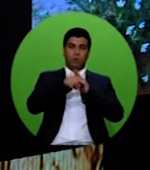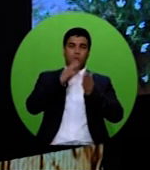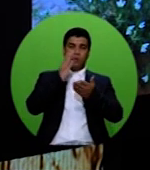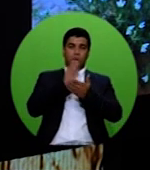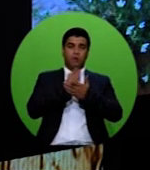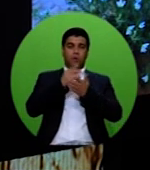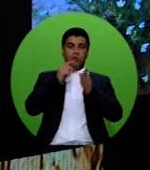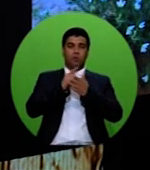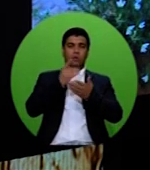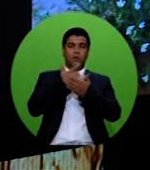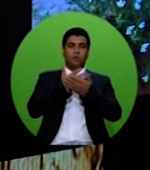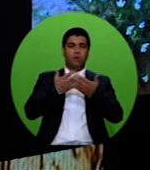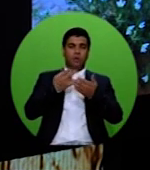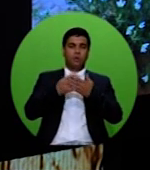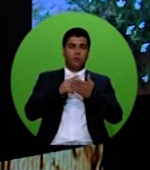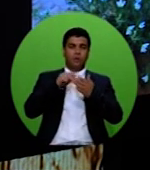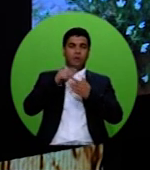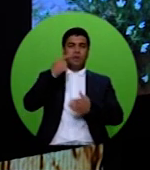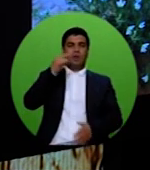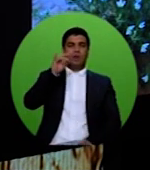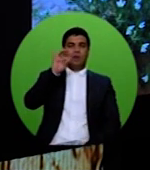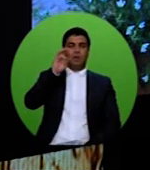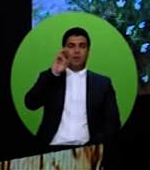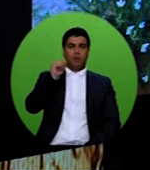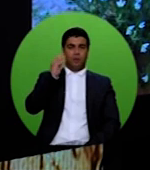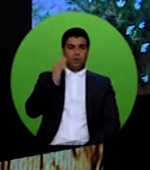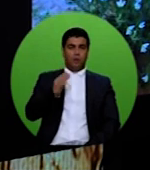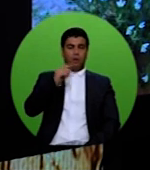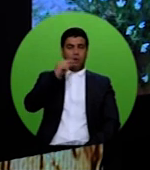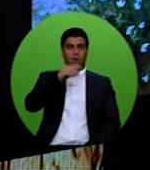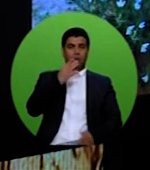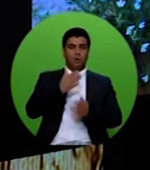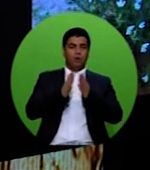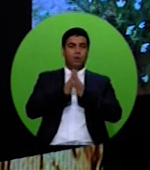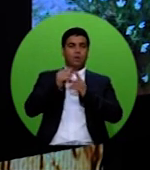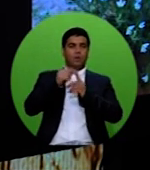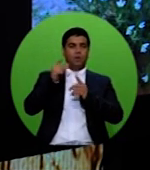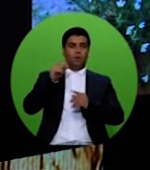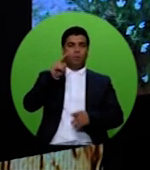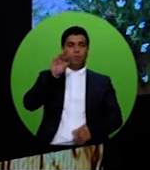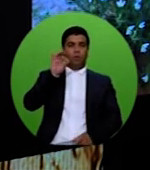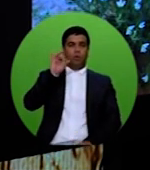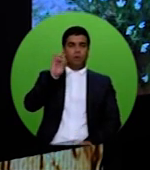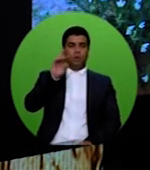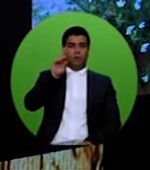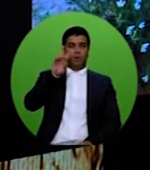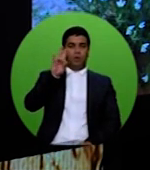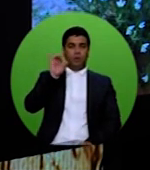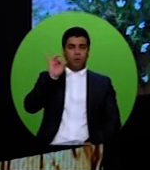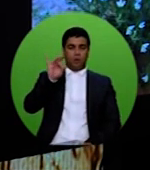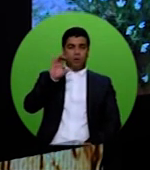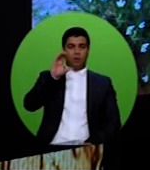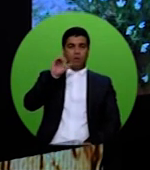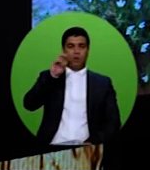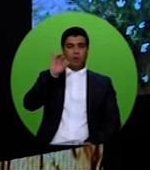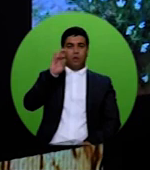пустыни, почва которых состоит в основном из глины. И здесь произрастают такие растения, как полынь, янтак,